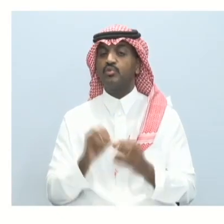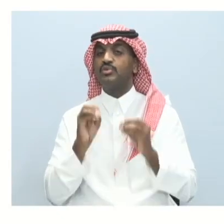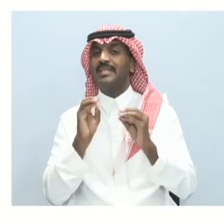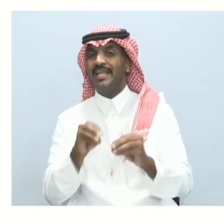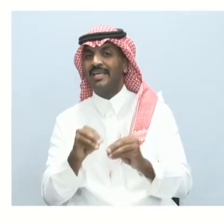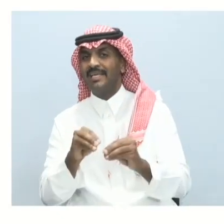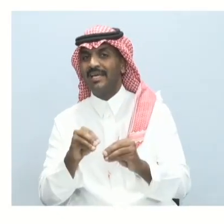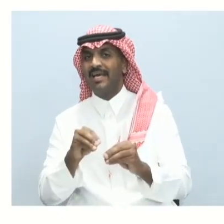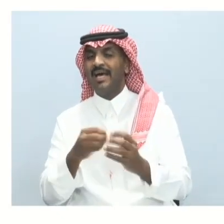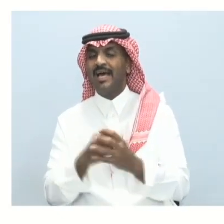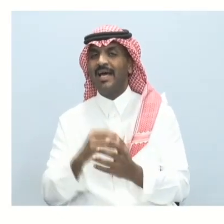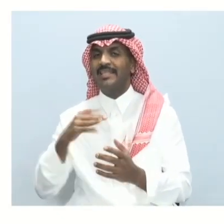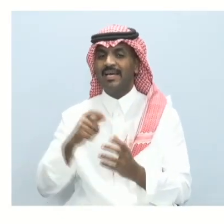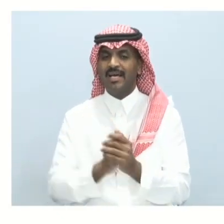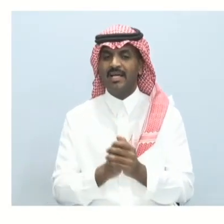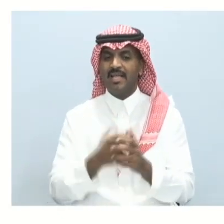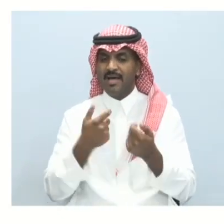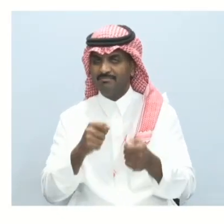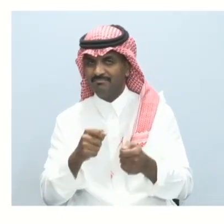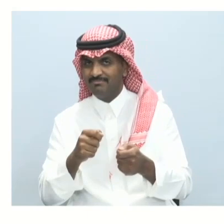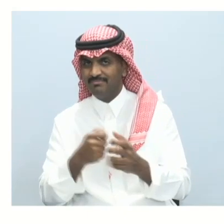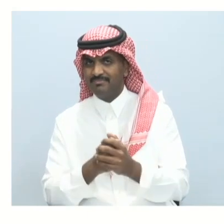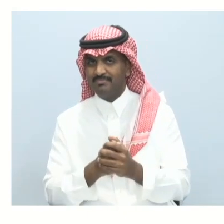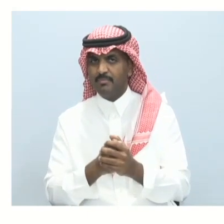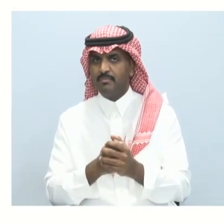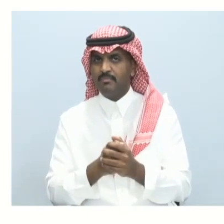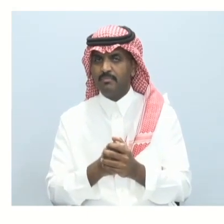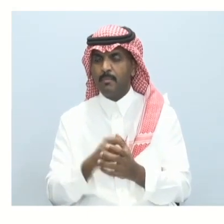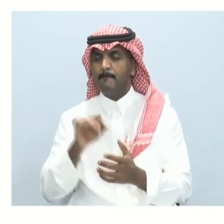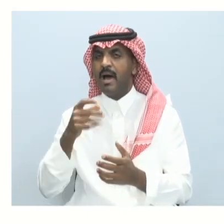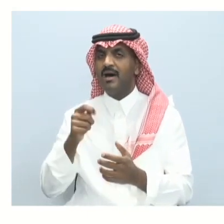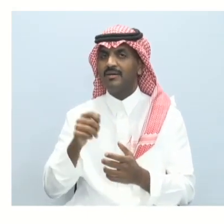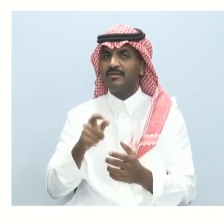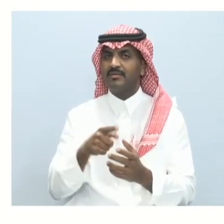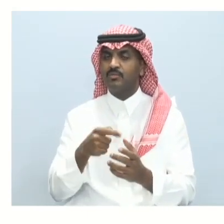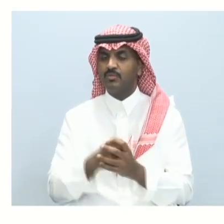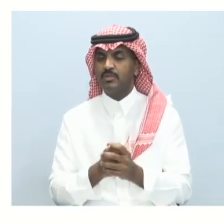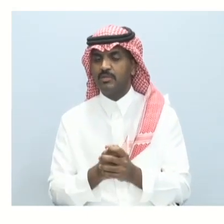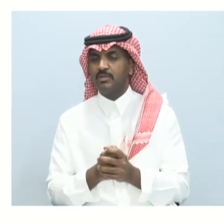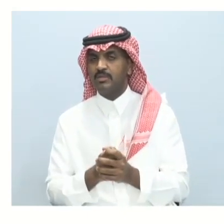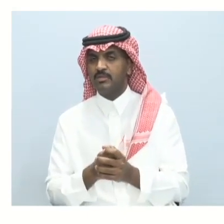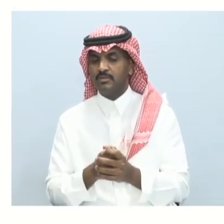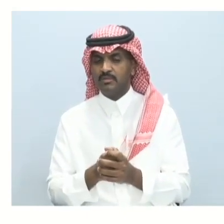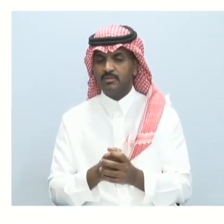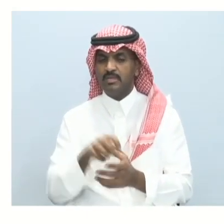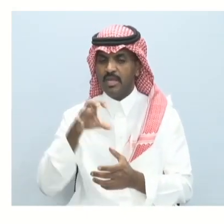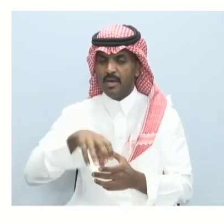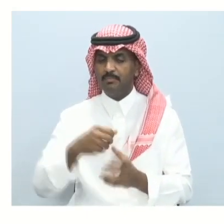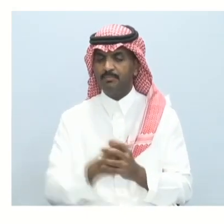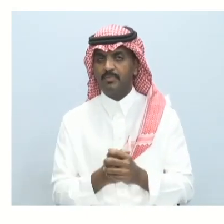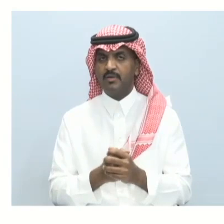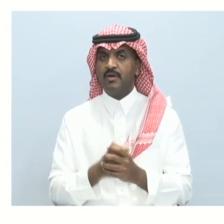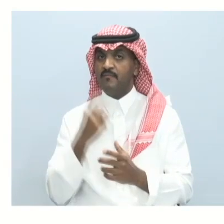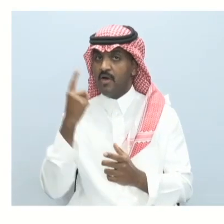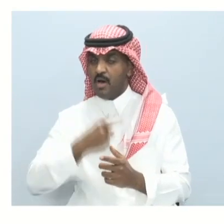عليه حديقته لانه اعطاها الحديقه مهرا لزواجه منها فقالت نعم فامره النبي